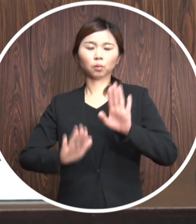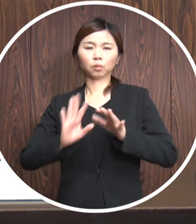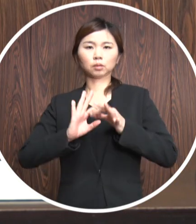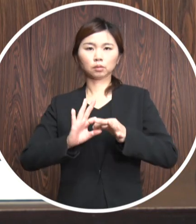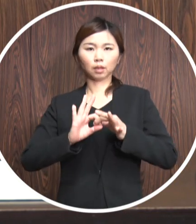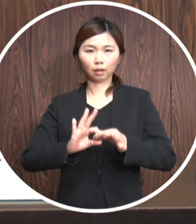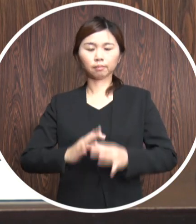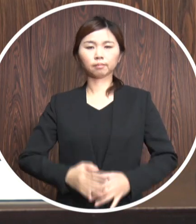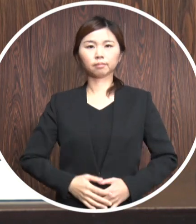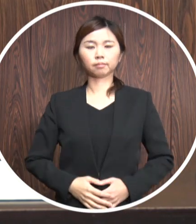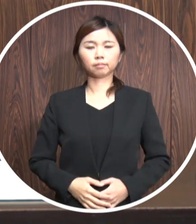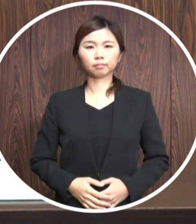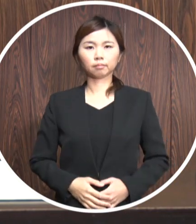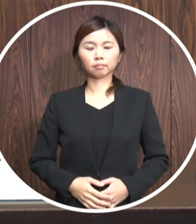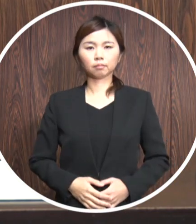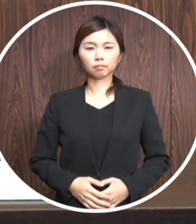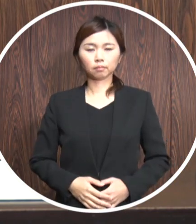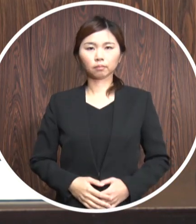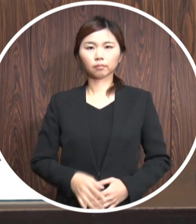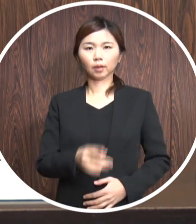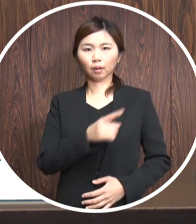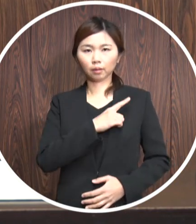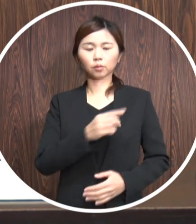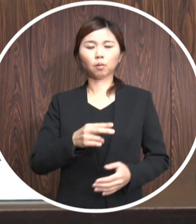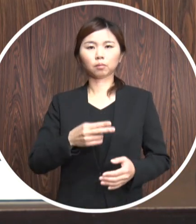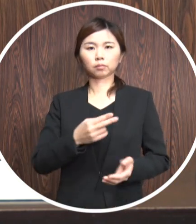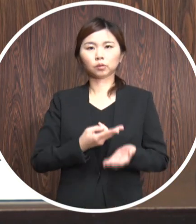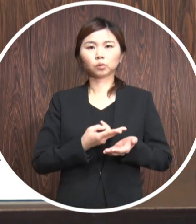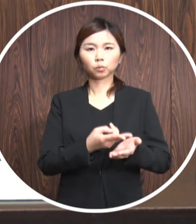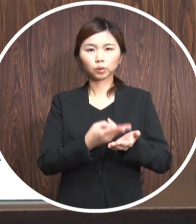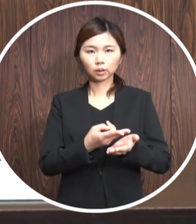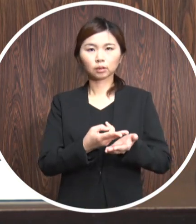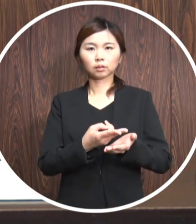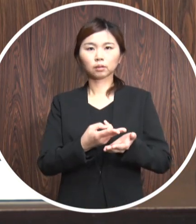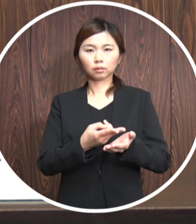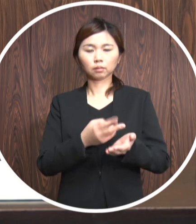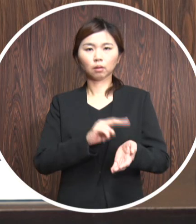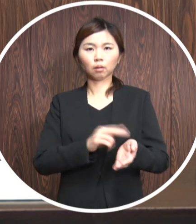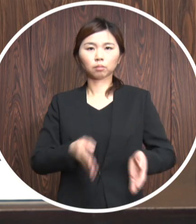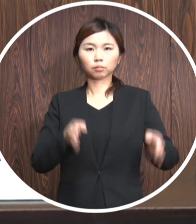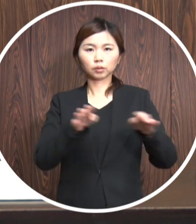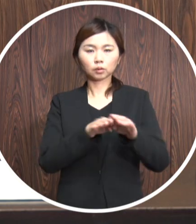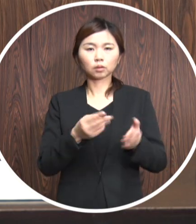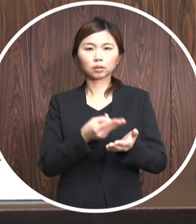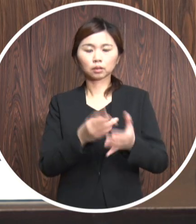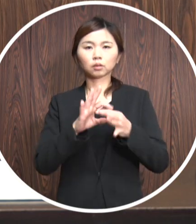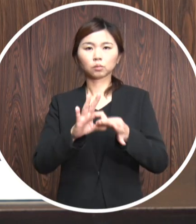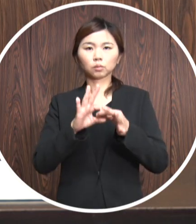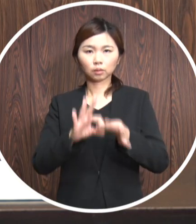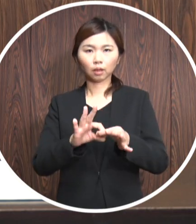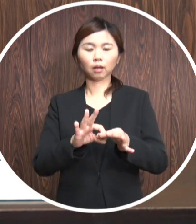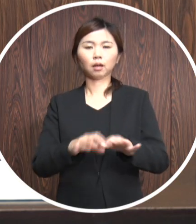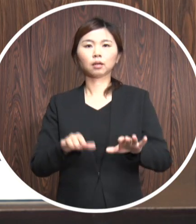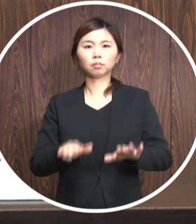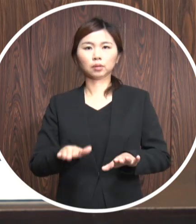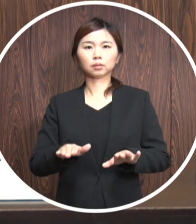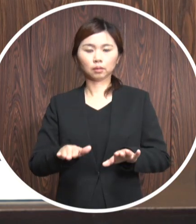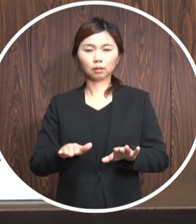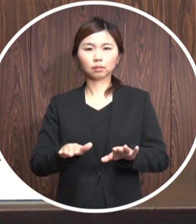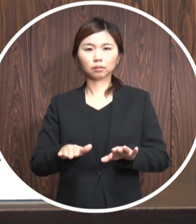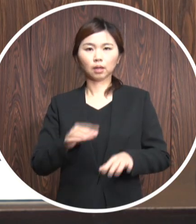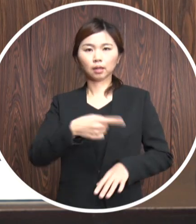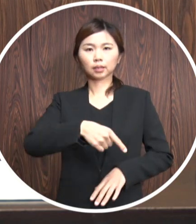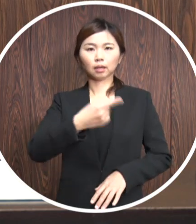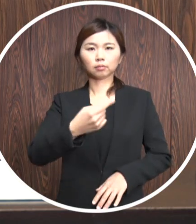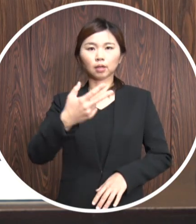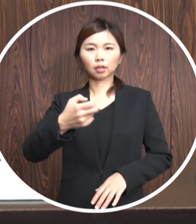てですまず入院病床についてです現時点で175床